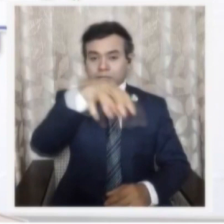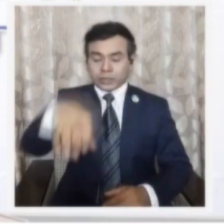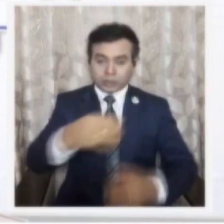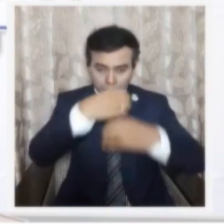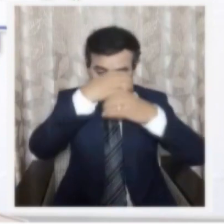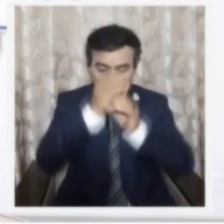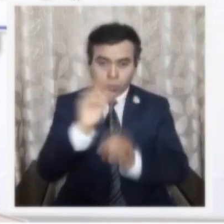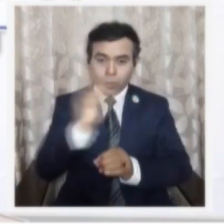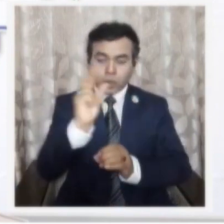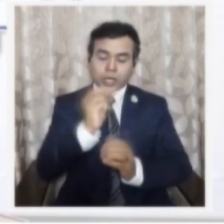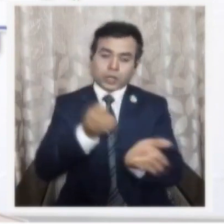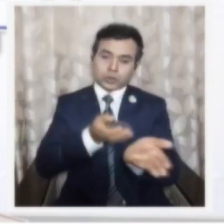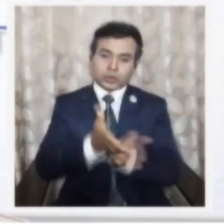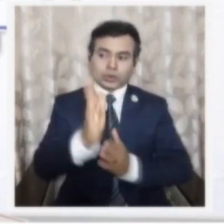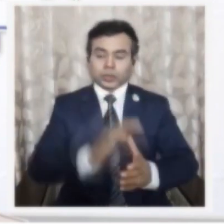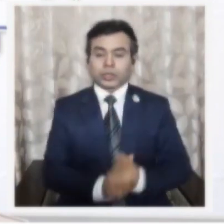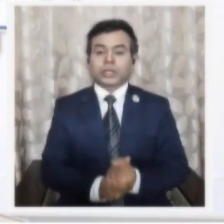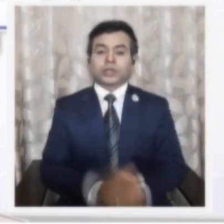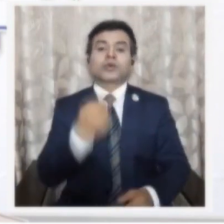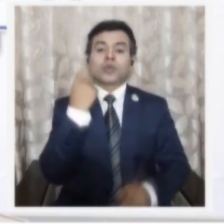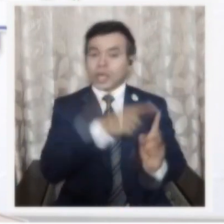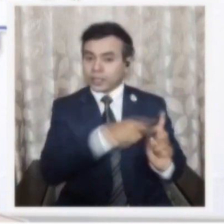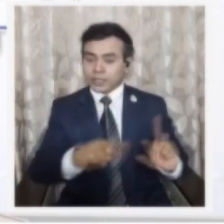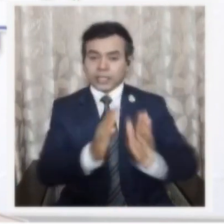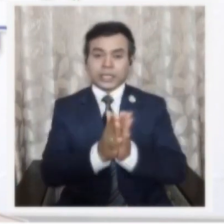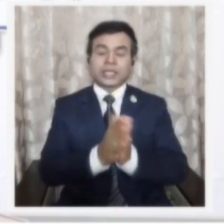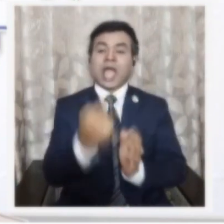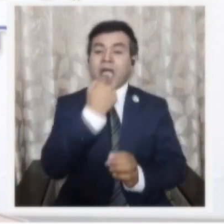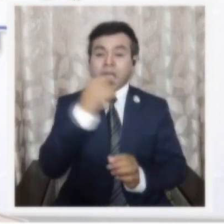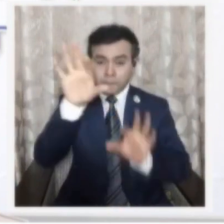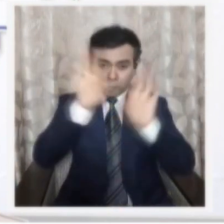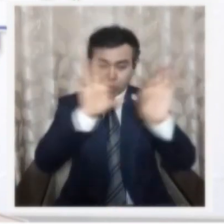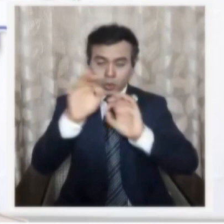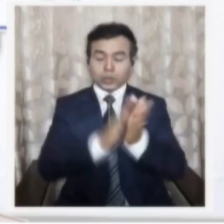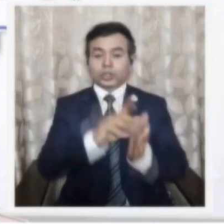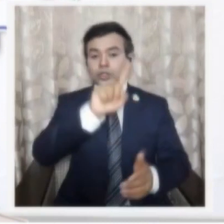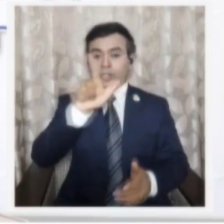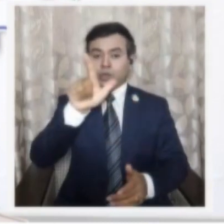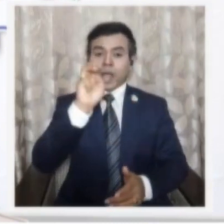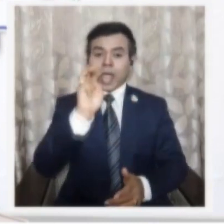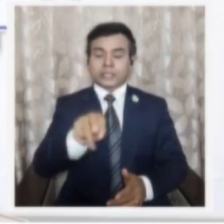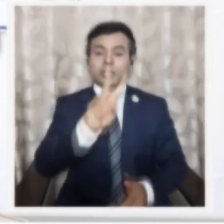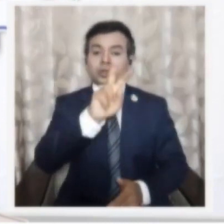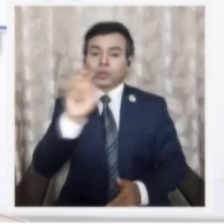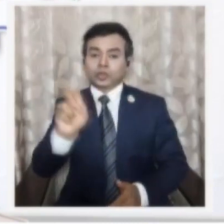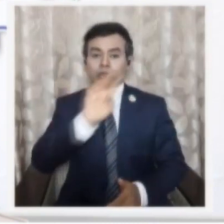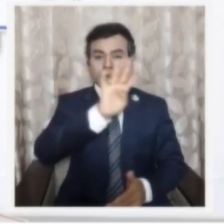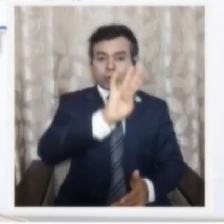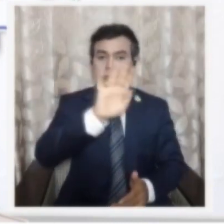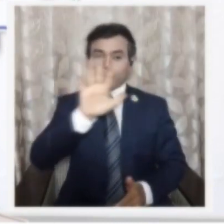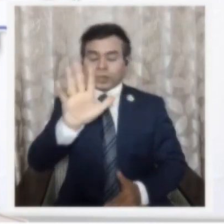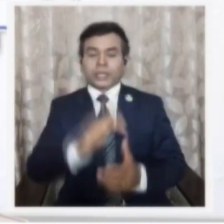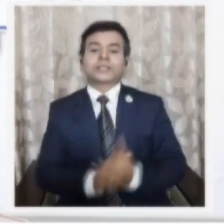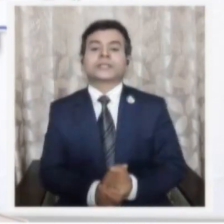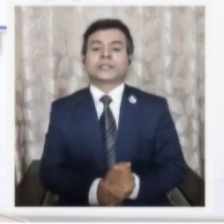এবং 66টি পরীক্ষাগারে নমুনা সংগ্রহ এবং নমুনা পরীক্ষা হয়েছে। 24 ঘন্টায় নমুনা